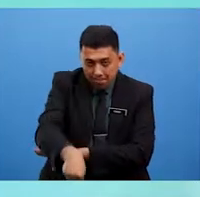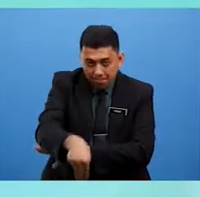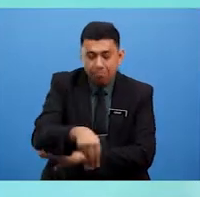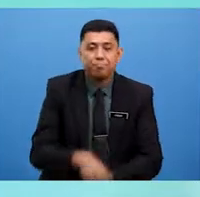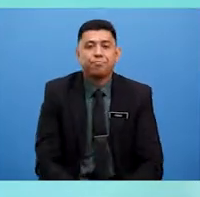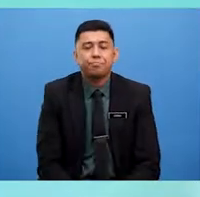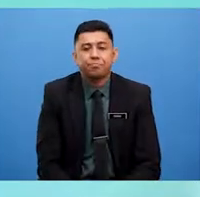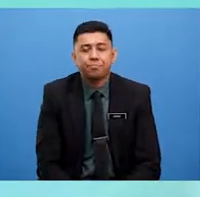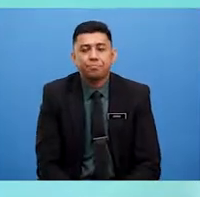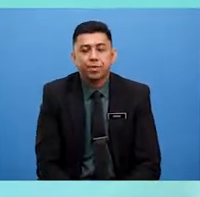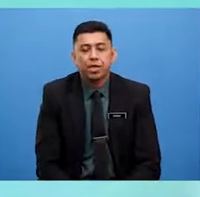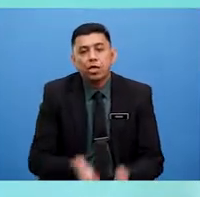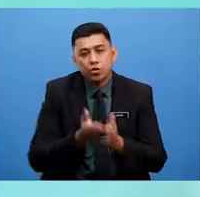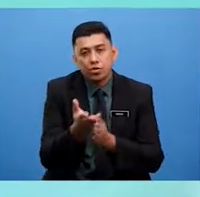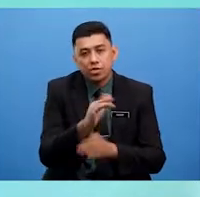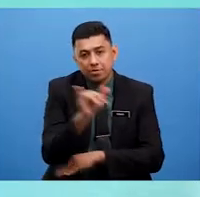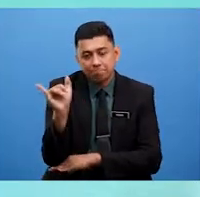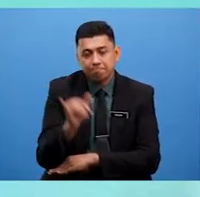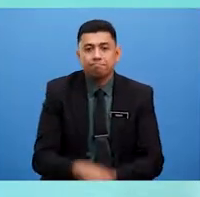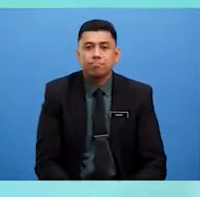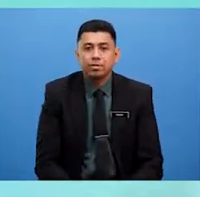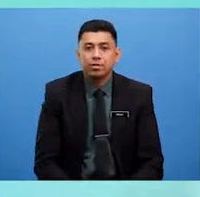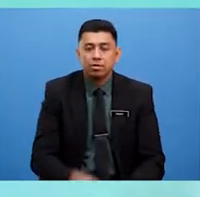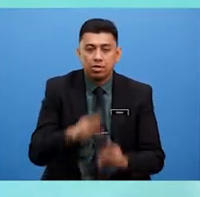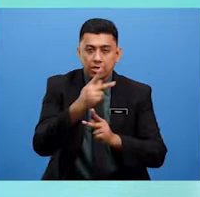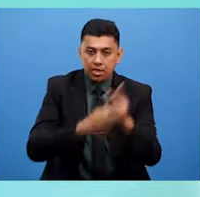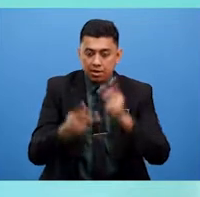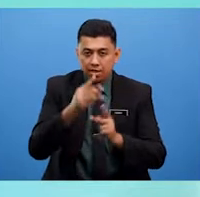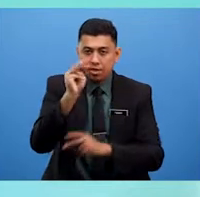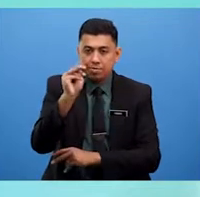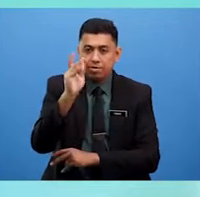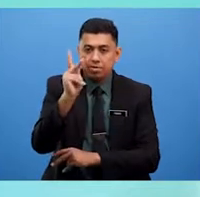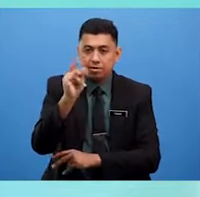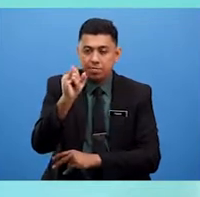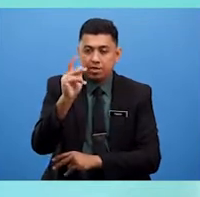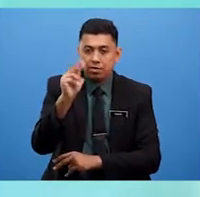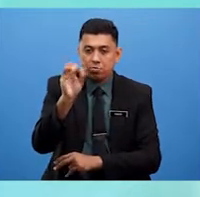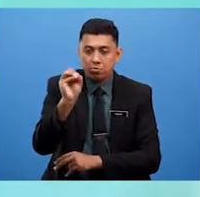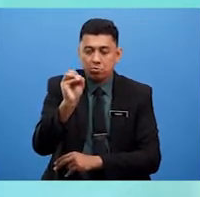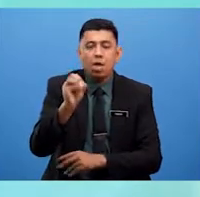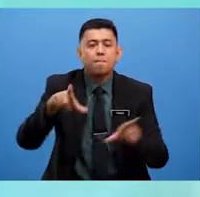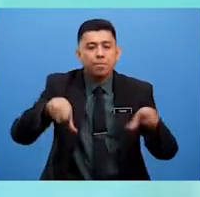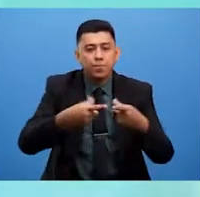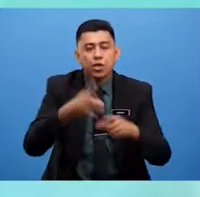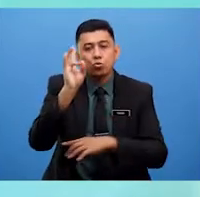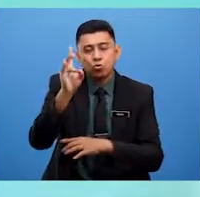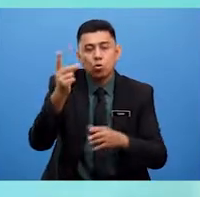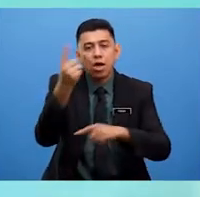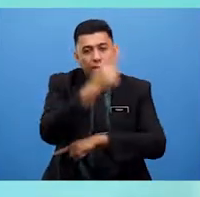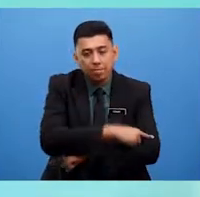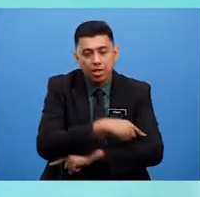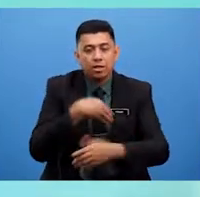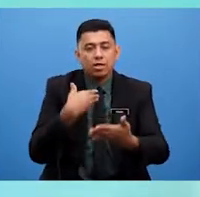malam. Seterusnya, kitaran mikro. Kitaran mikro biasanya berlaku selama 7